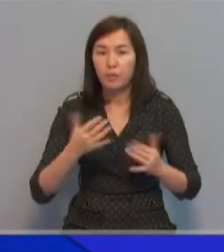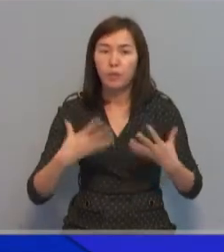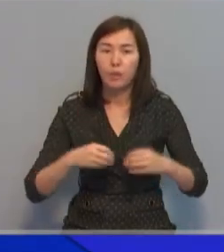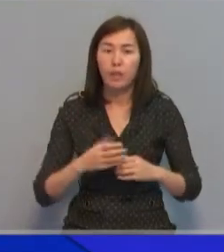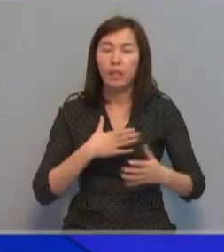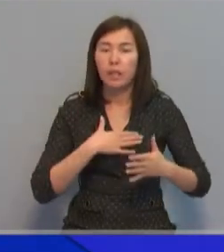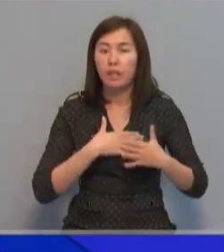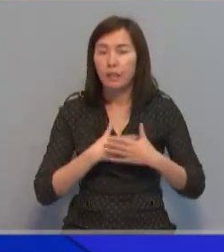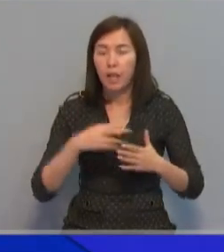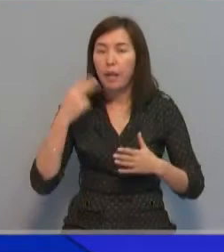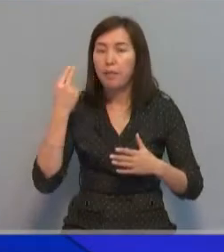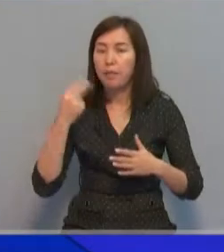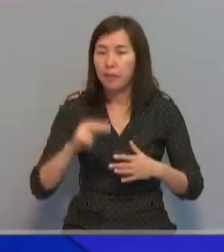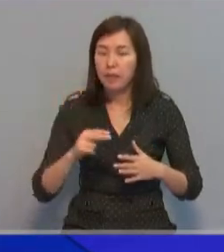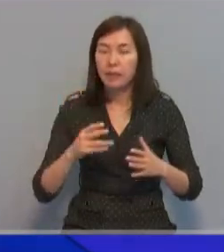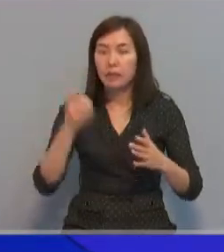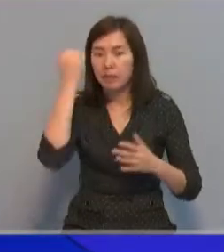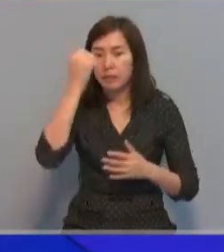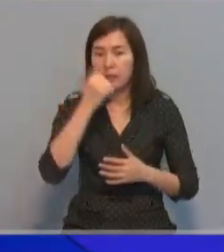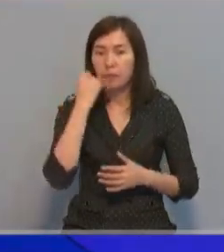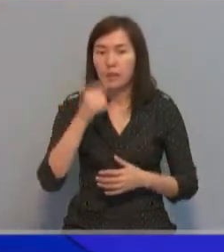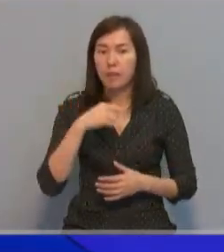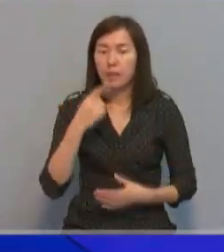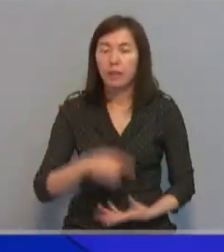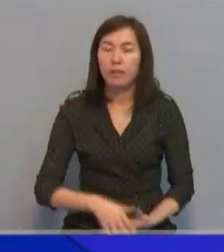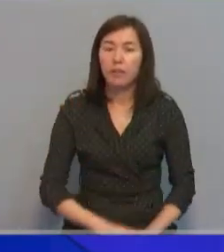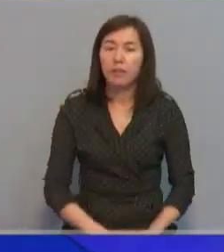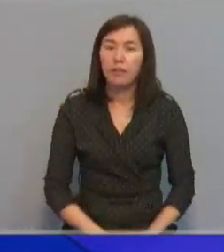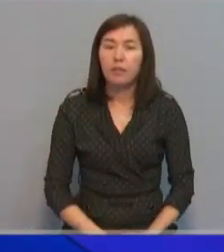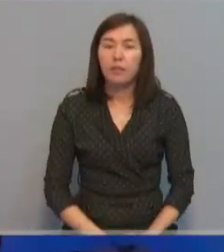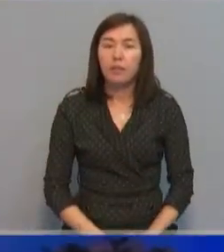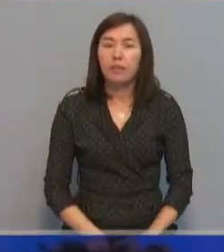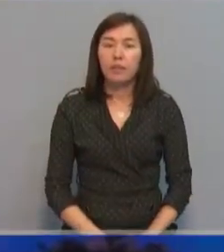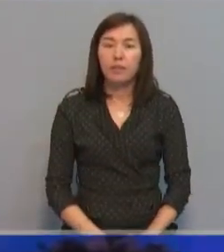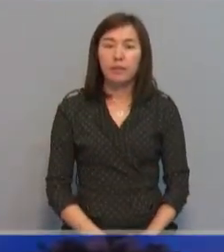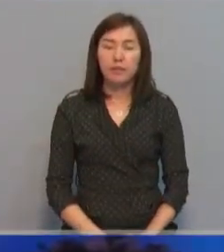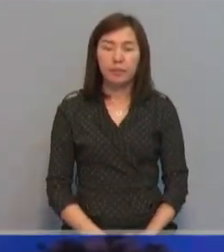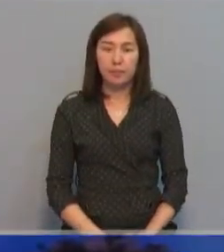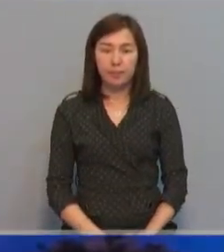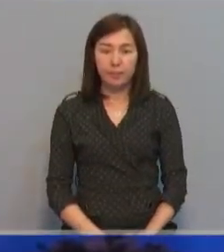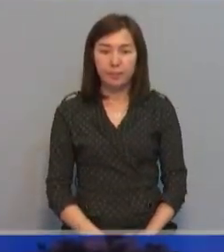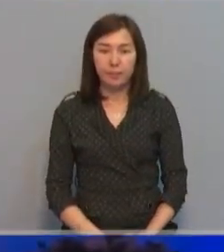қоғам белсенділері ел президентінің ықыласына бөленді. Нұрмахан Кенжехан, Нұриддин Исхақ, Мұхан Молдадос, жаңалықтар Түркістаннан.